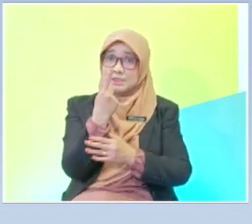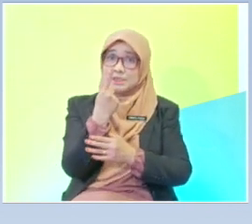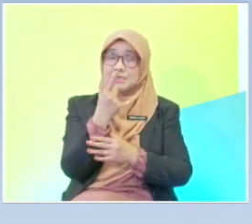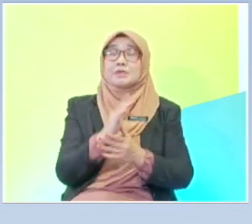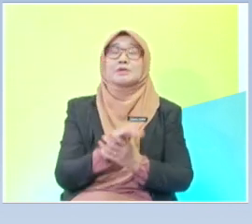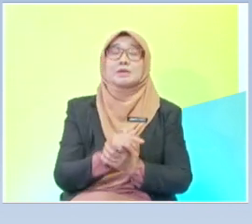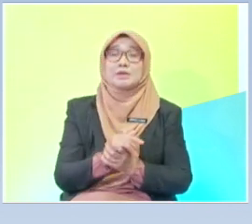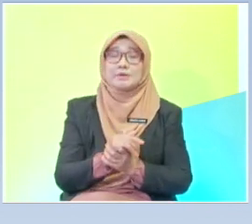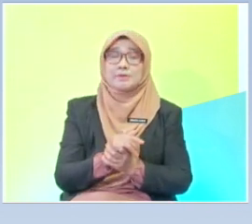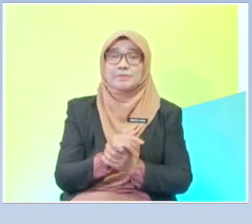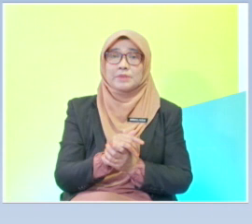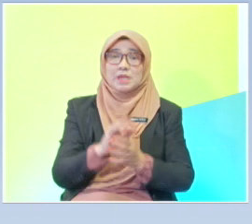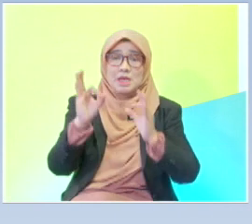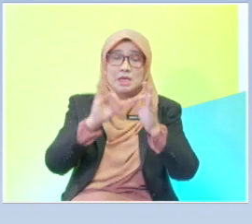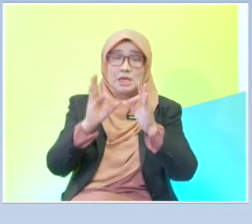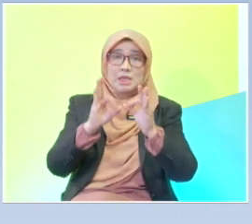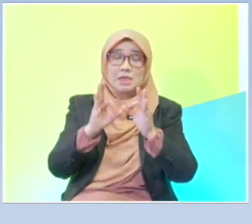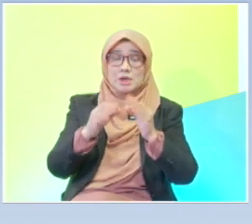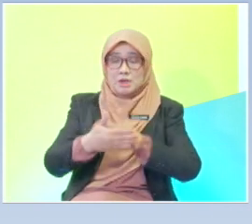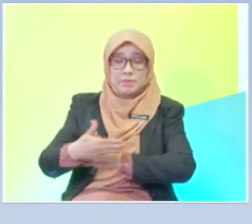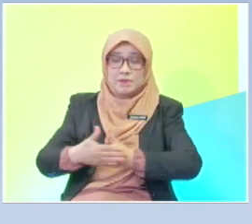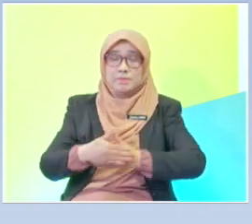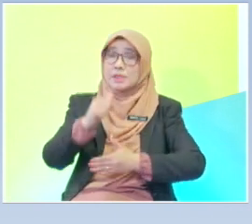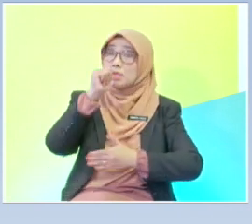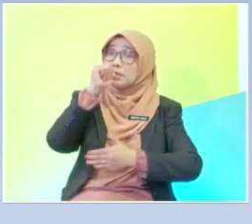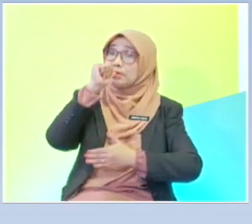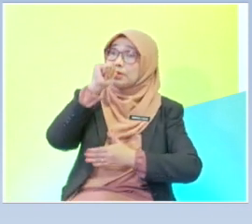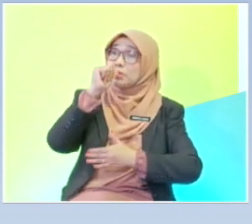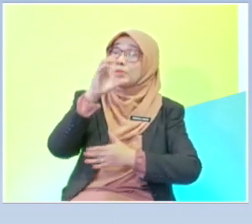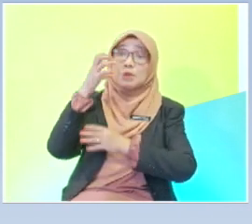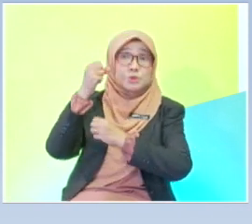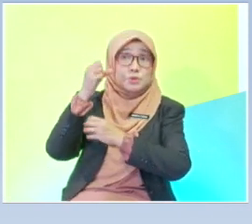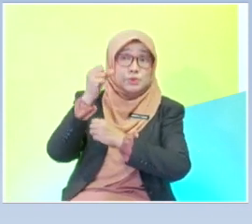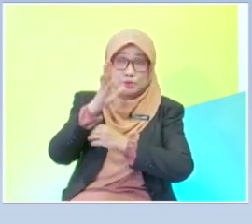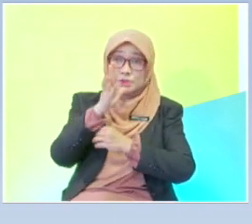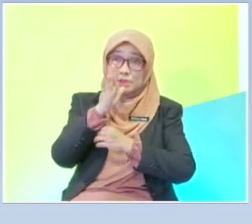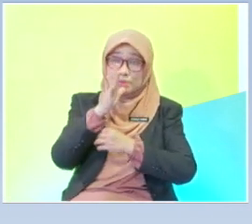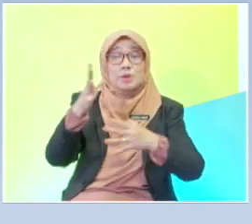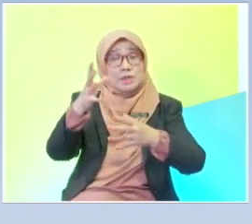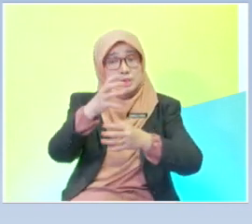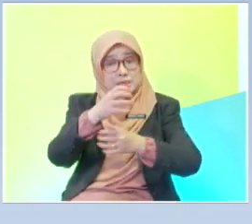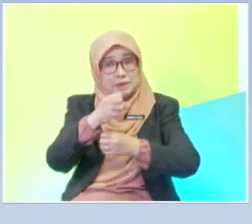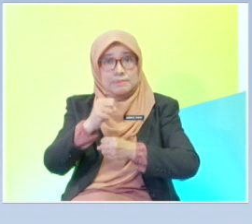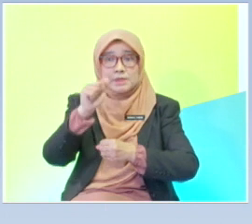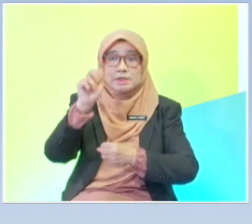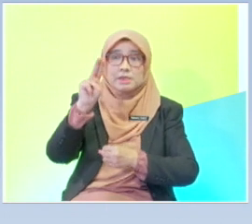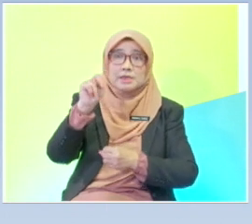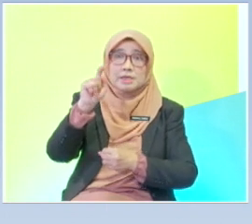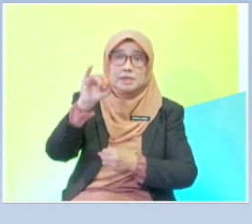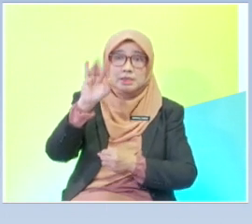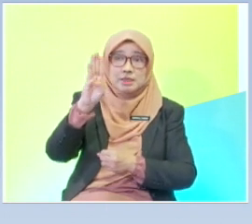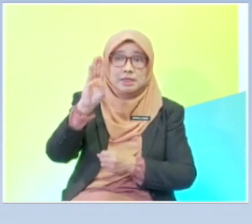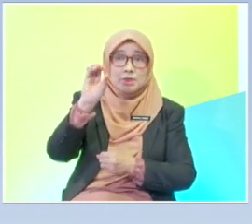Maknanya dalam tempoh penyusuan selama 6 bulan sahaja bayi akan mendapat antibody. Kalau kita lihat dekat graf tu Hanif,